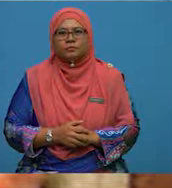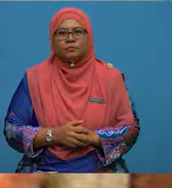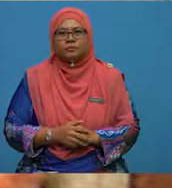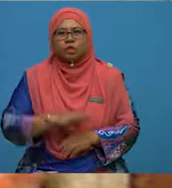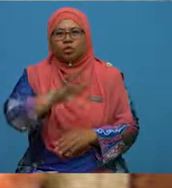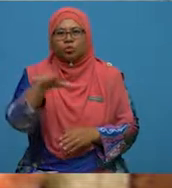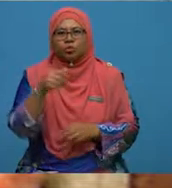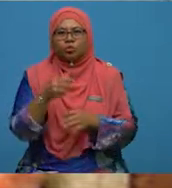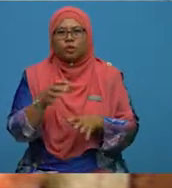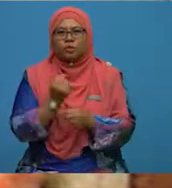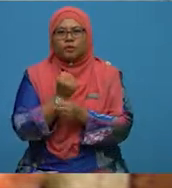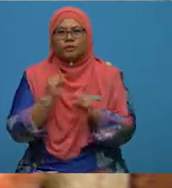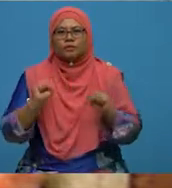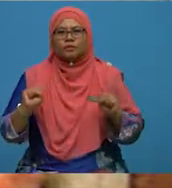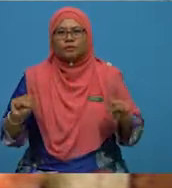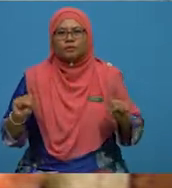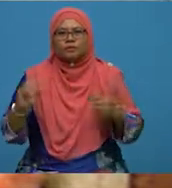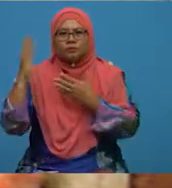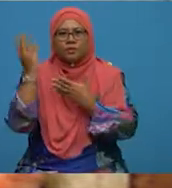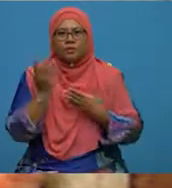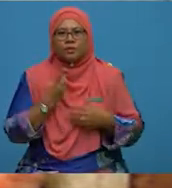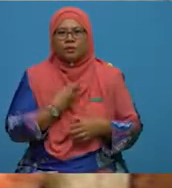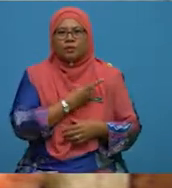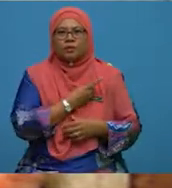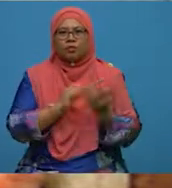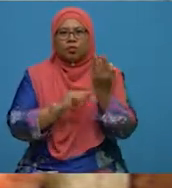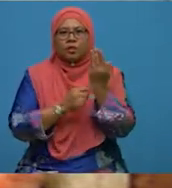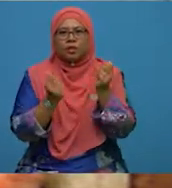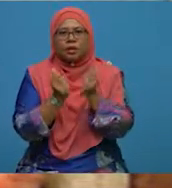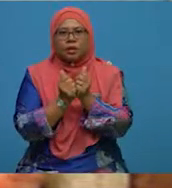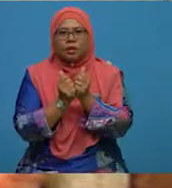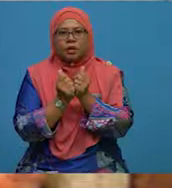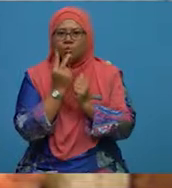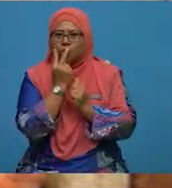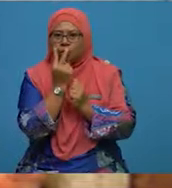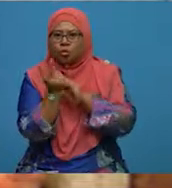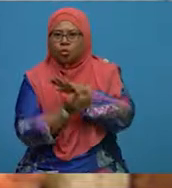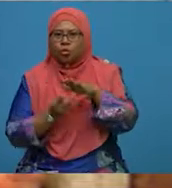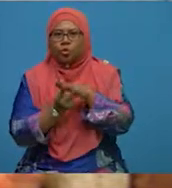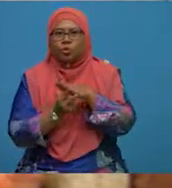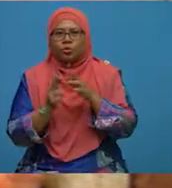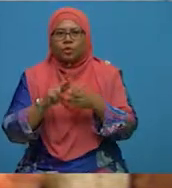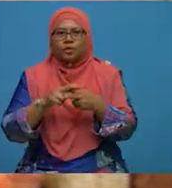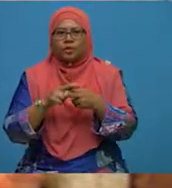Semua sudah bersedia? Mari kita mulakan dengan menonton video ringkas mengenai